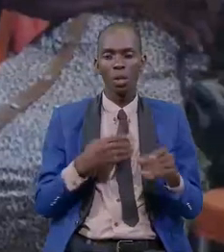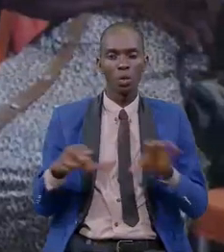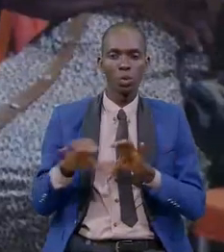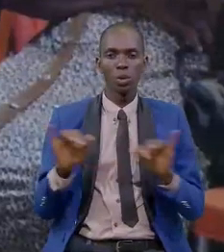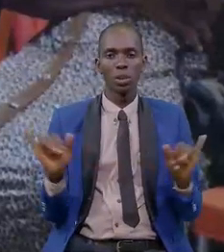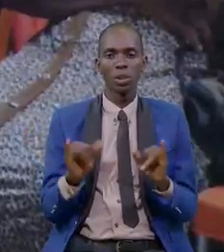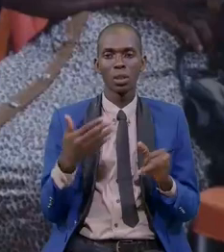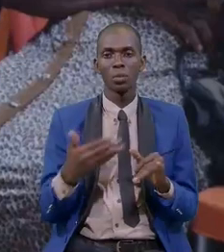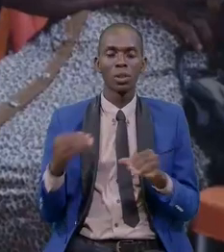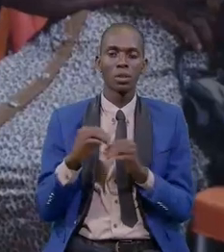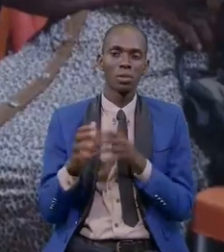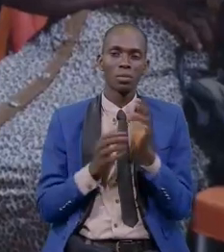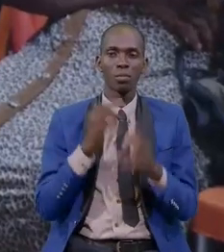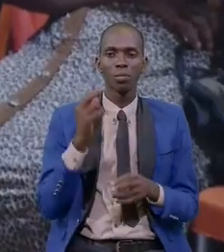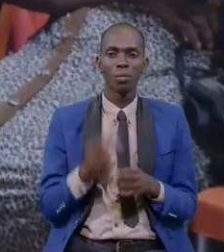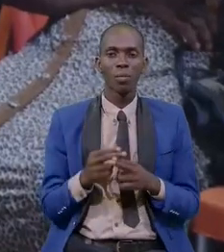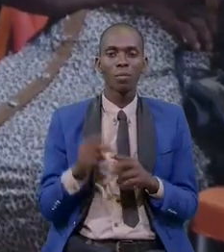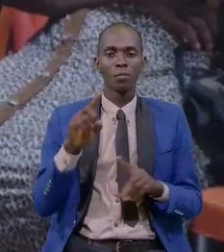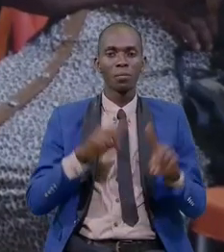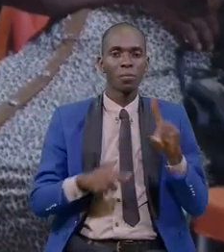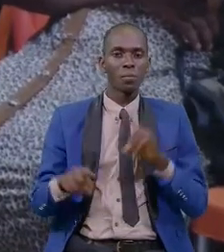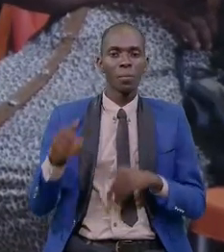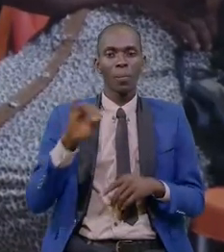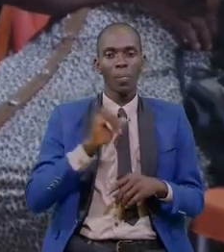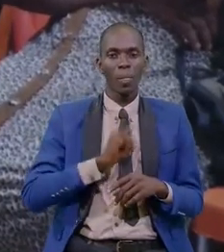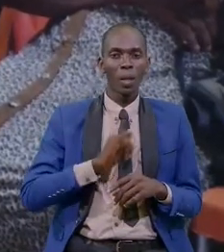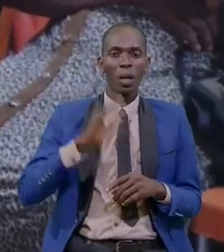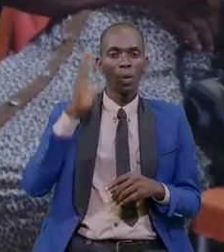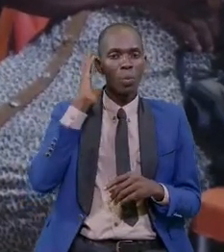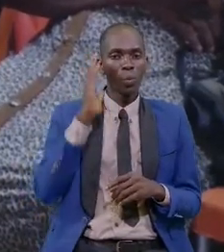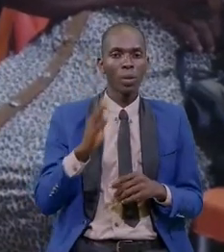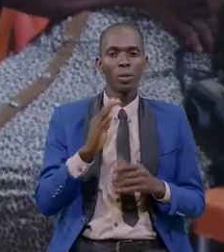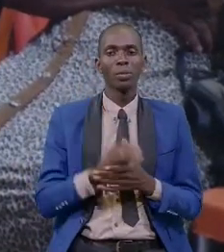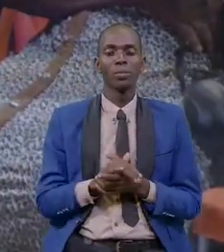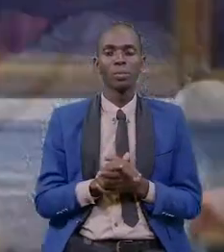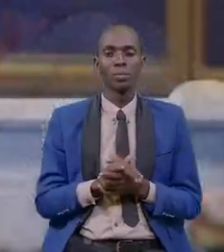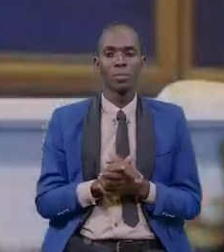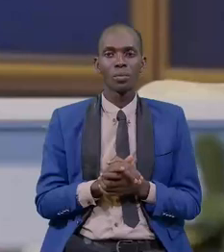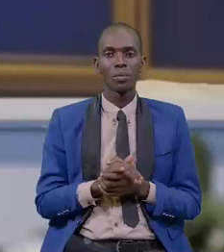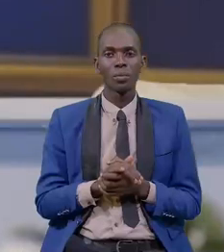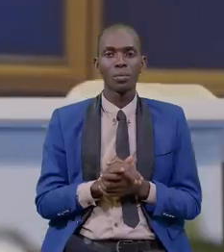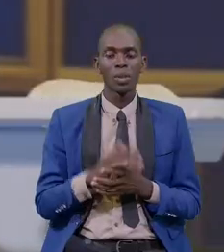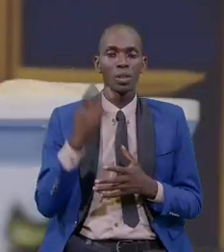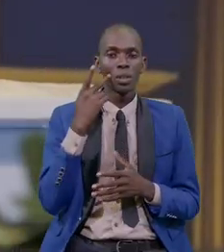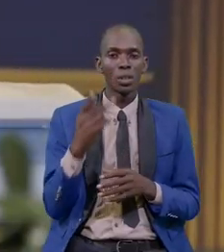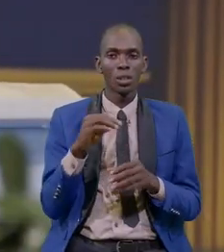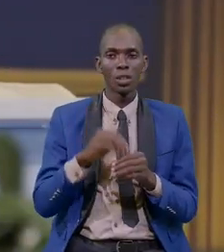ferai. Quelqu'un n'a qu'à là-bas crier avec moi. Je le ferai. Regardez Job.